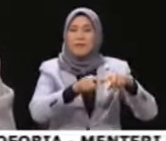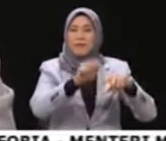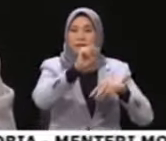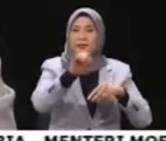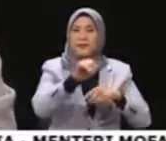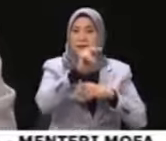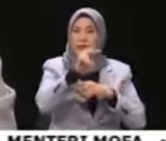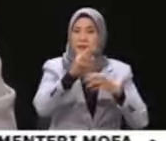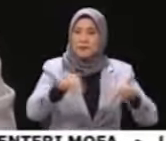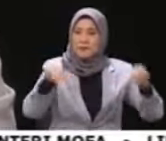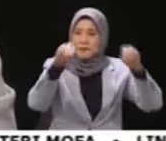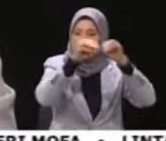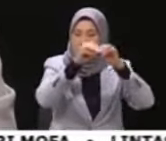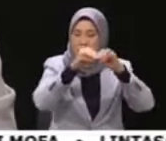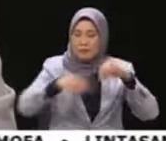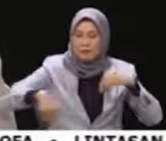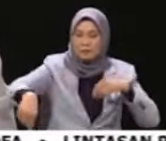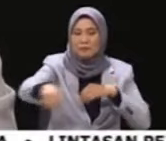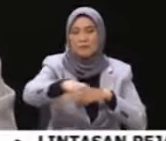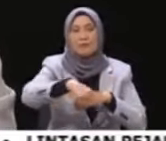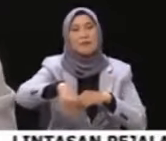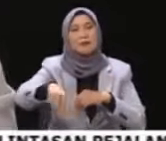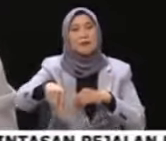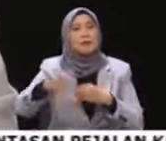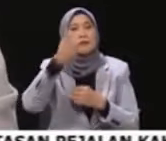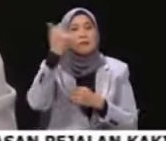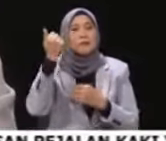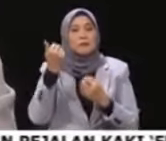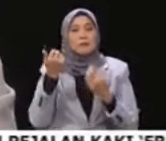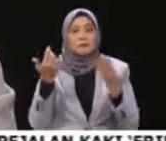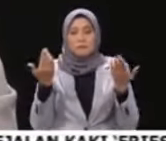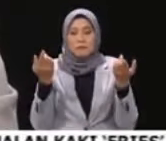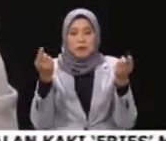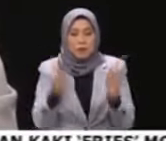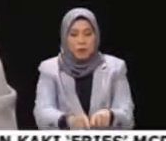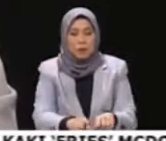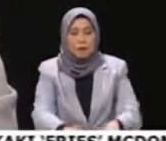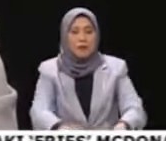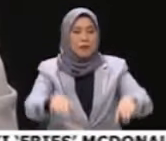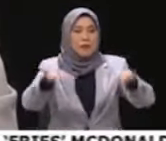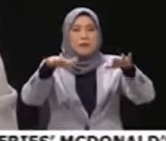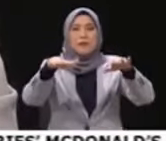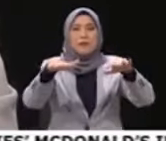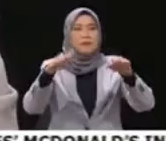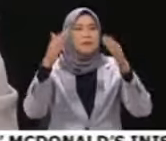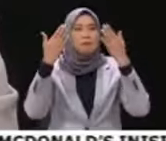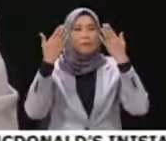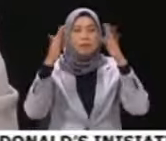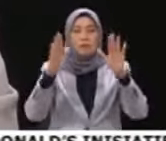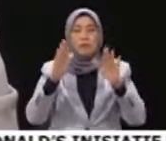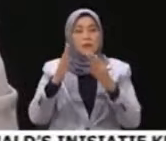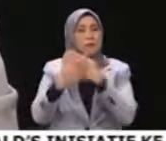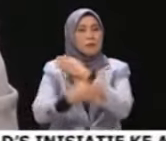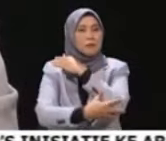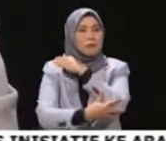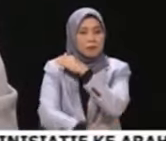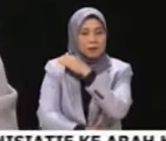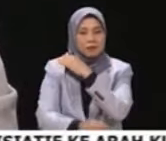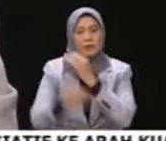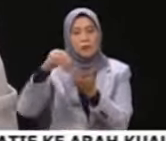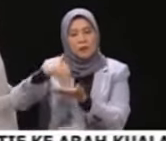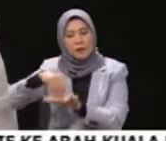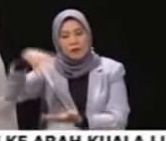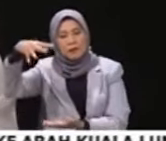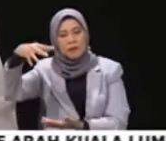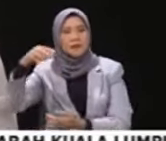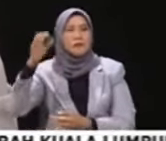soal bala banjir bencana ini dia tak kenal siapa dia. Orang kaya ke miskin ke apa, orang susah ke